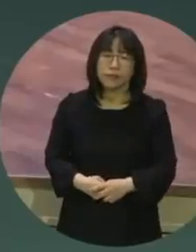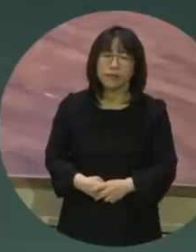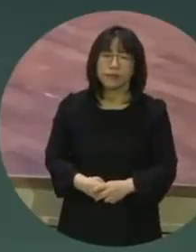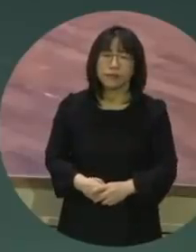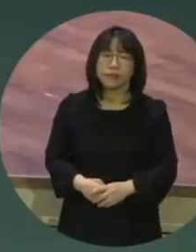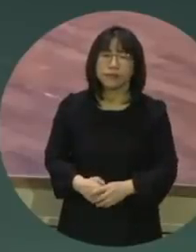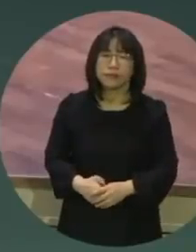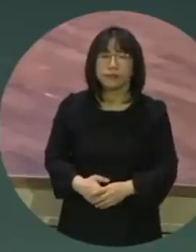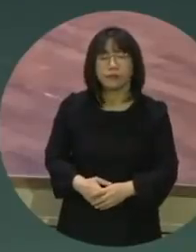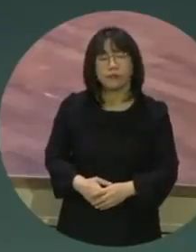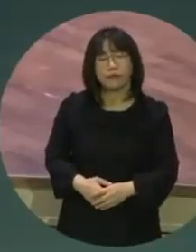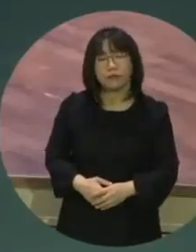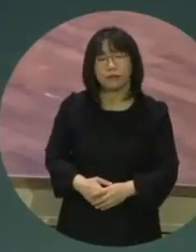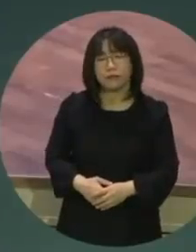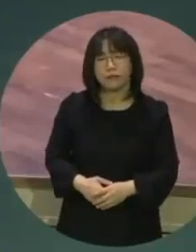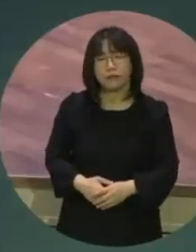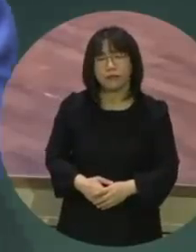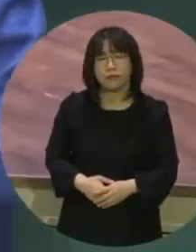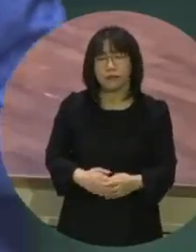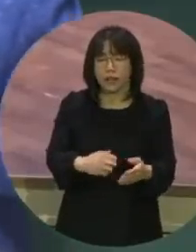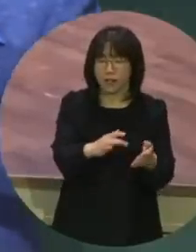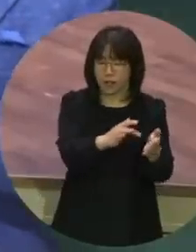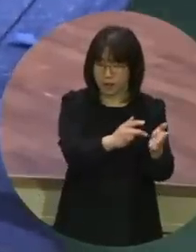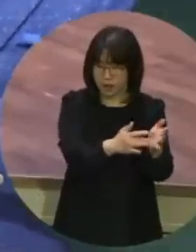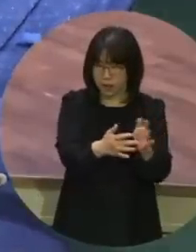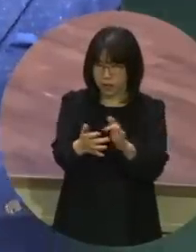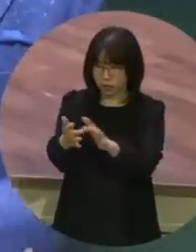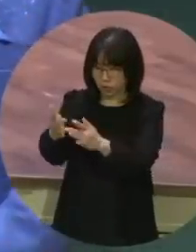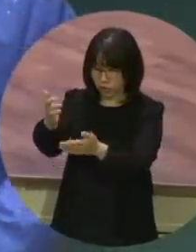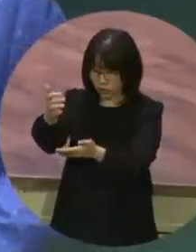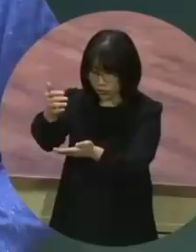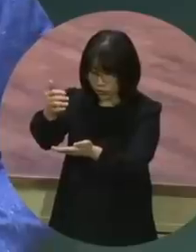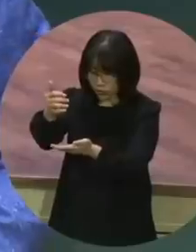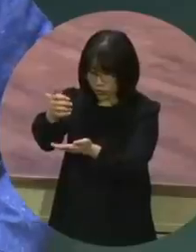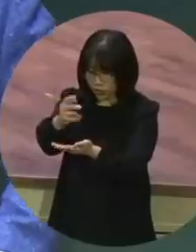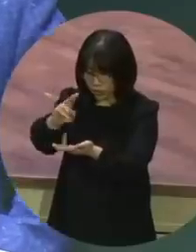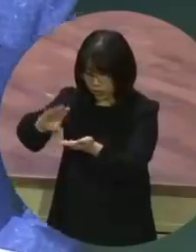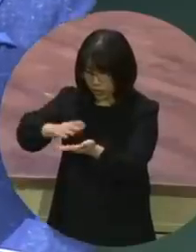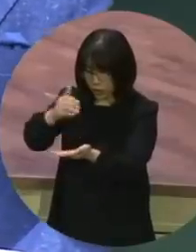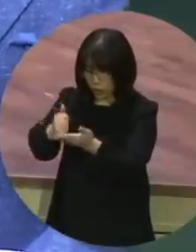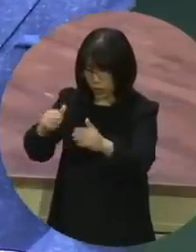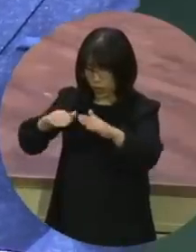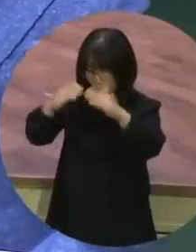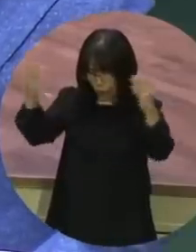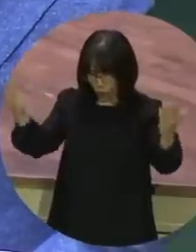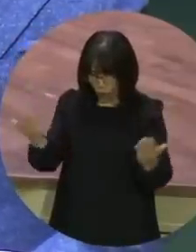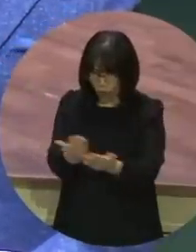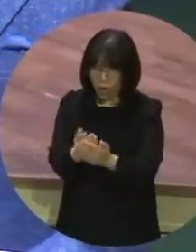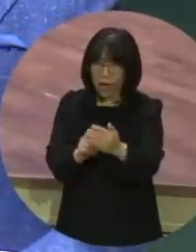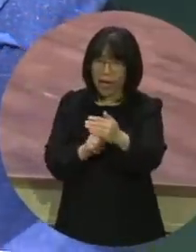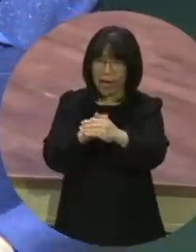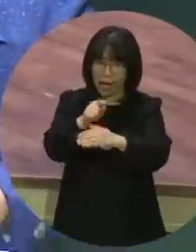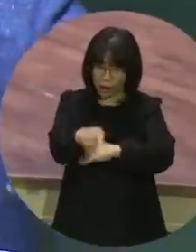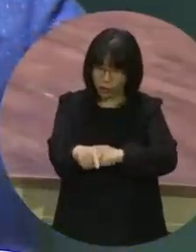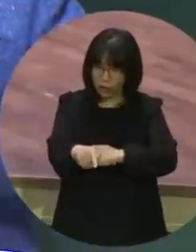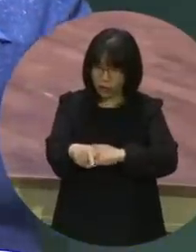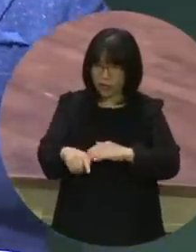예수 그리스도의 올 아웃입니다. 자, 예수 그리스도가